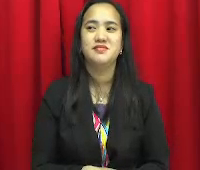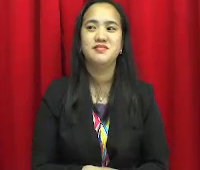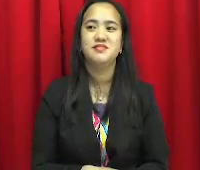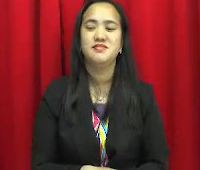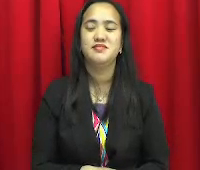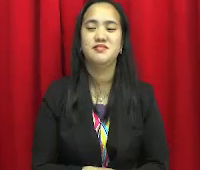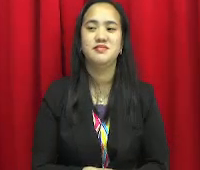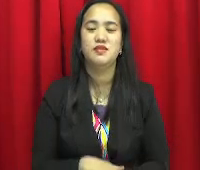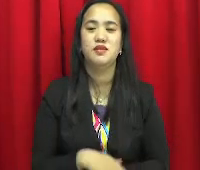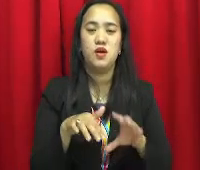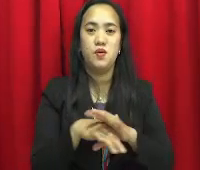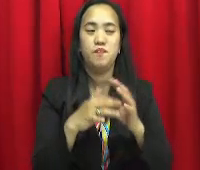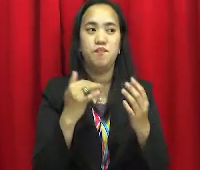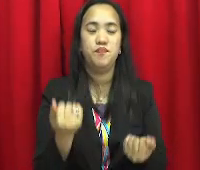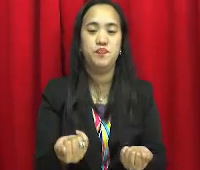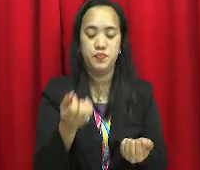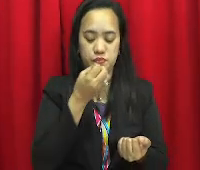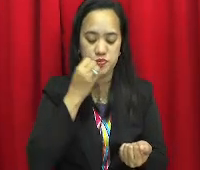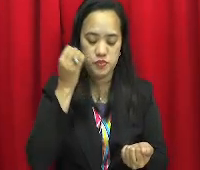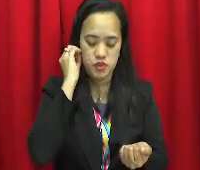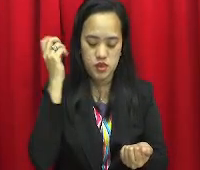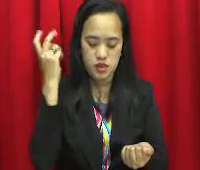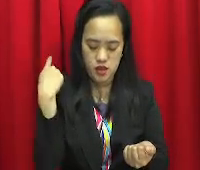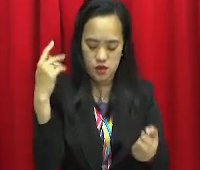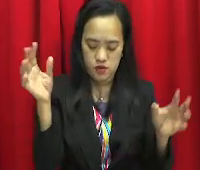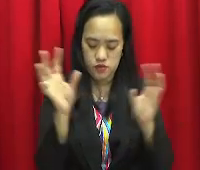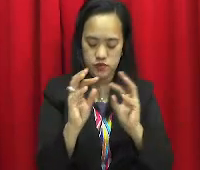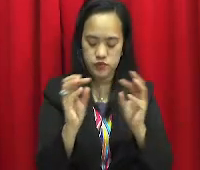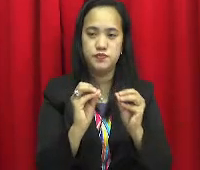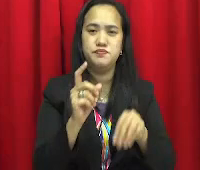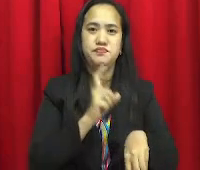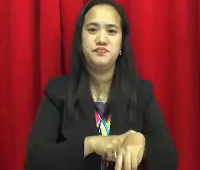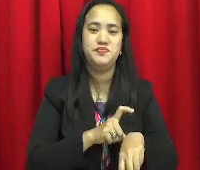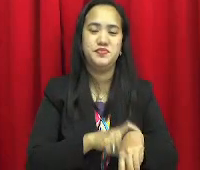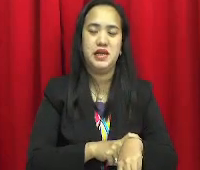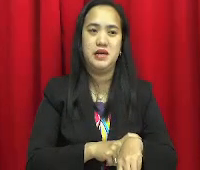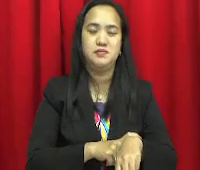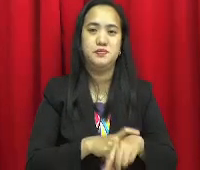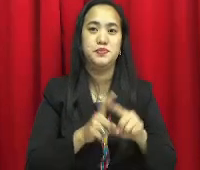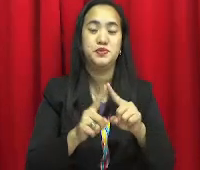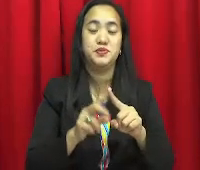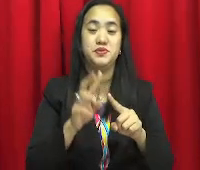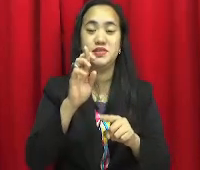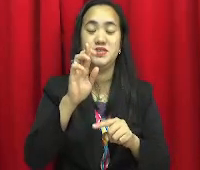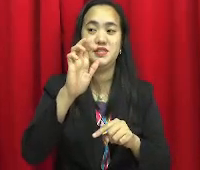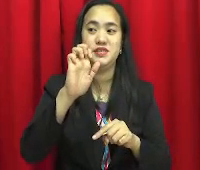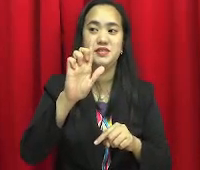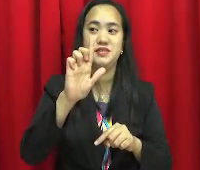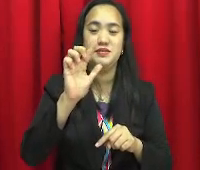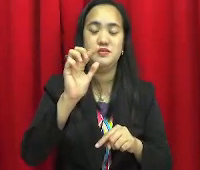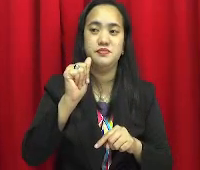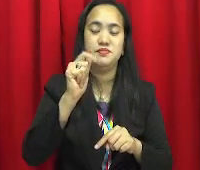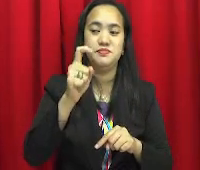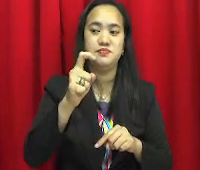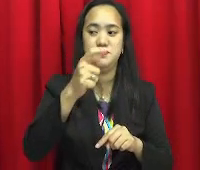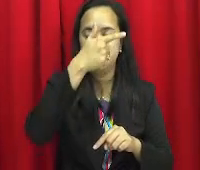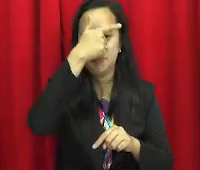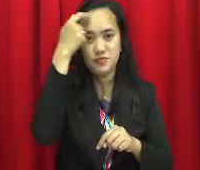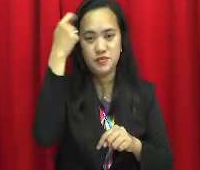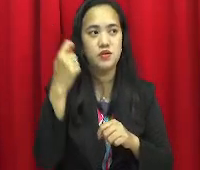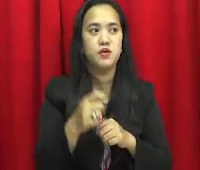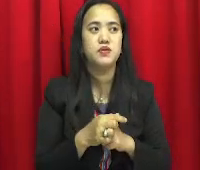sa bahay ngayon, talagang hindi talaga, walang time para mag-relax talaga ngayon sa bahay. Kasi ano